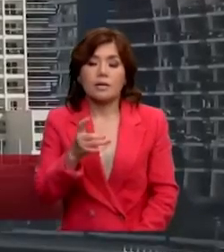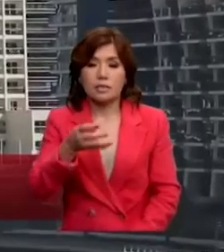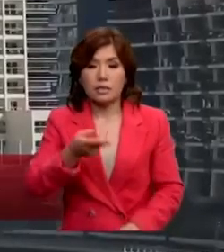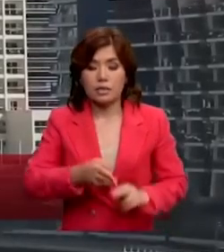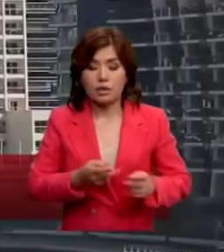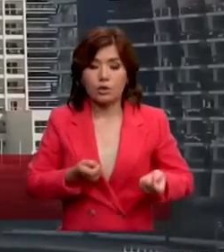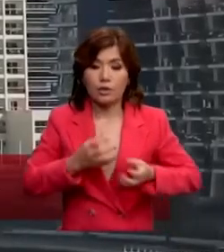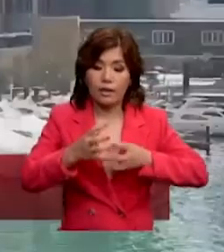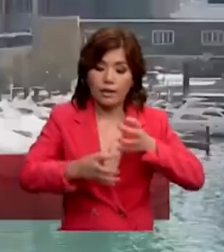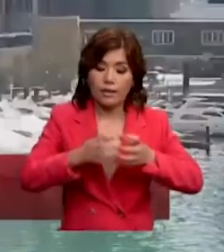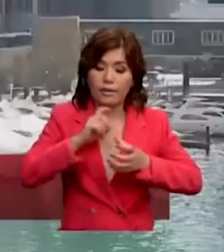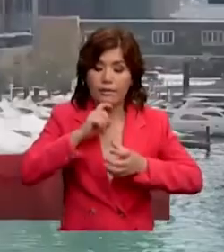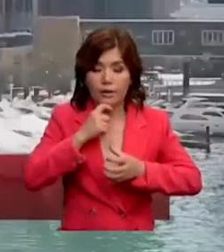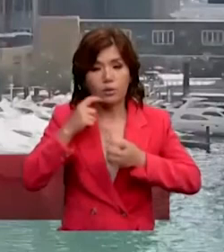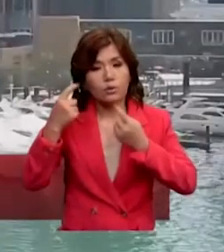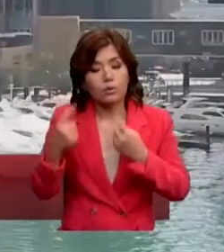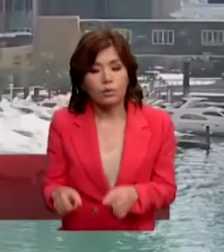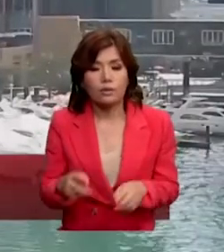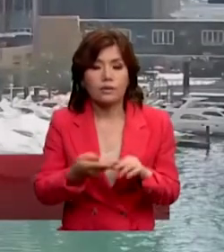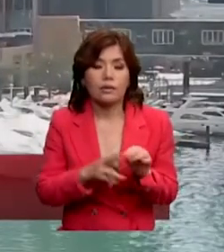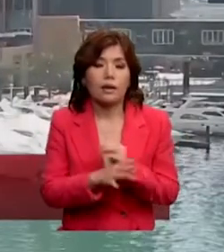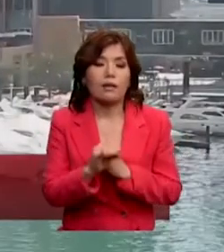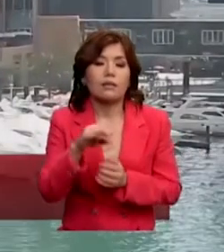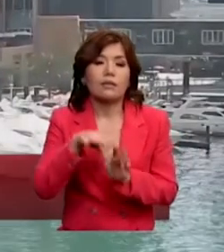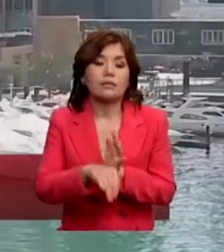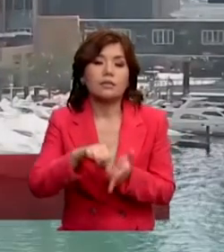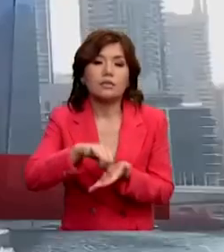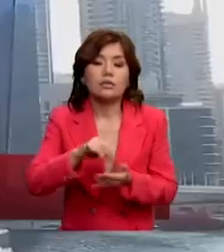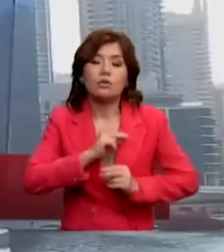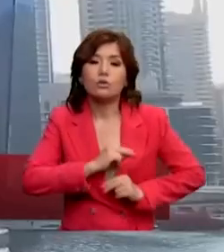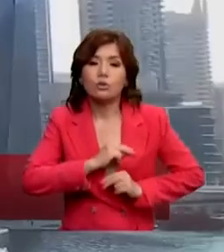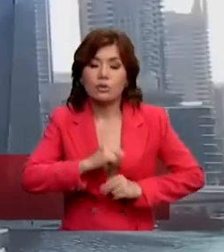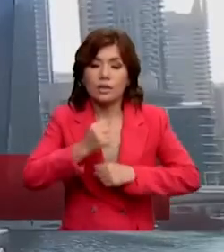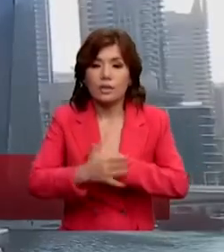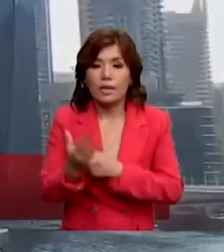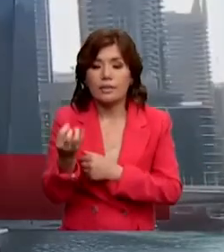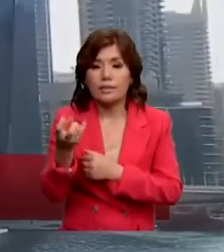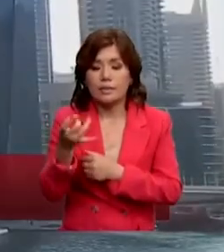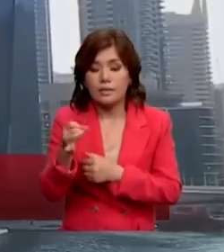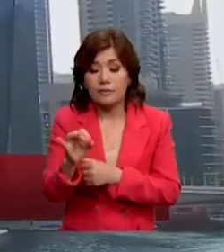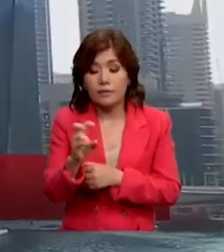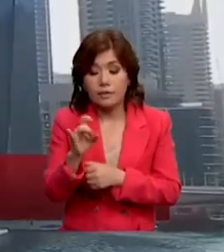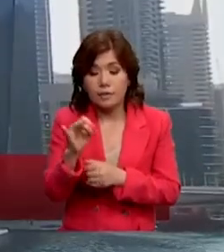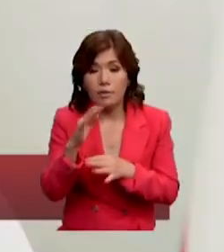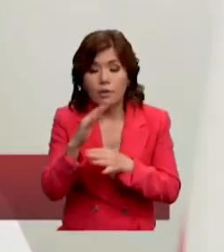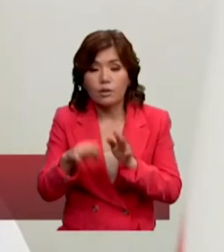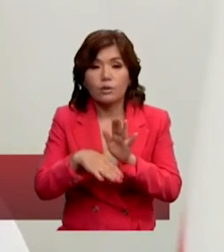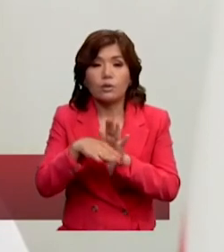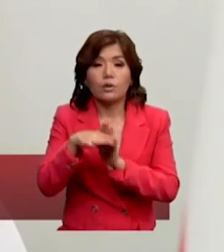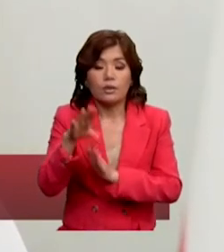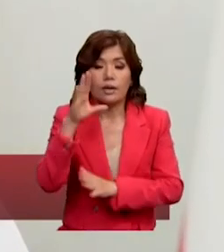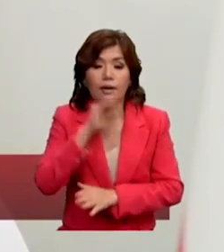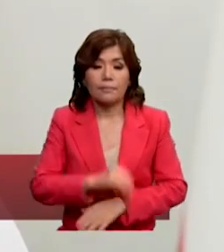әлем экономикасындағы салмағы бөлек. Сондықтан ұйымға мүше мемлекеттермен серіктестік Орталық Азияның инвест климатын жақсарта түсері